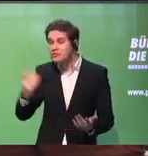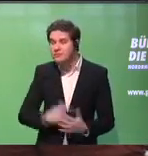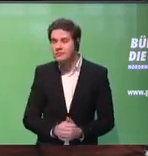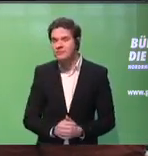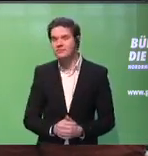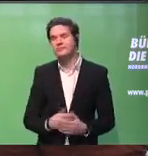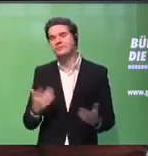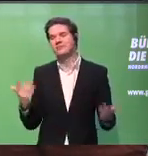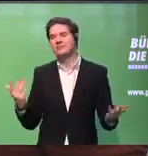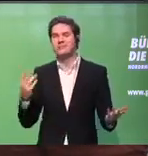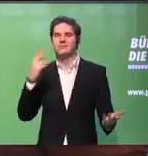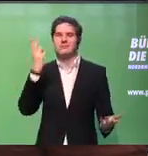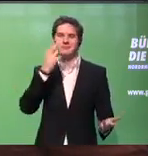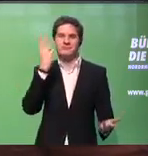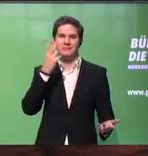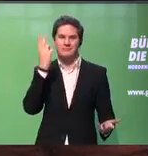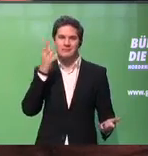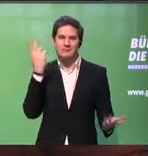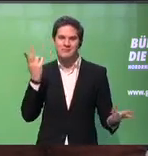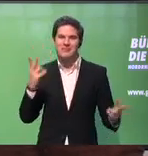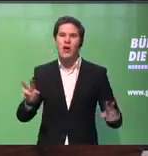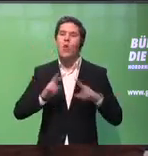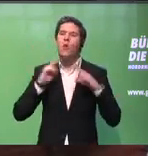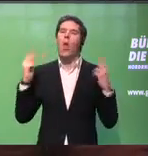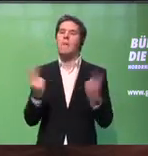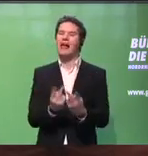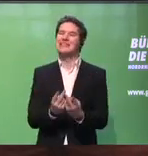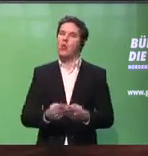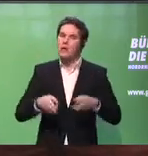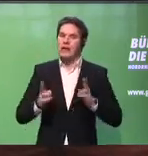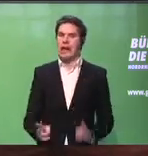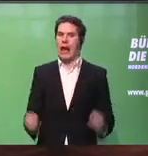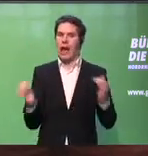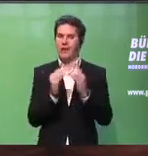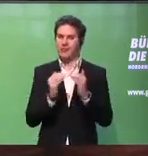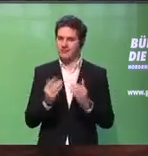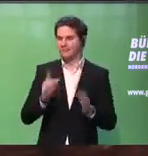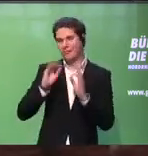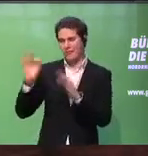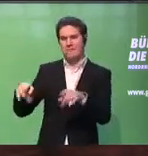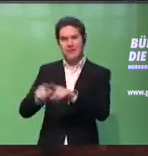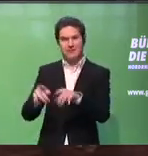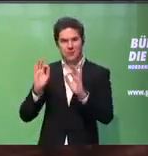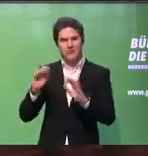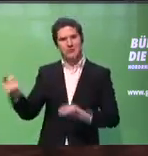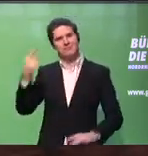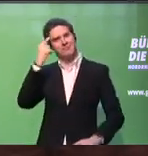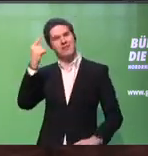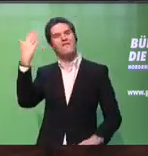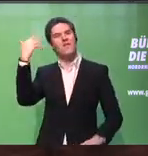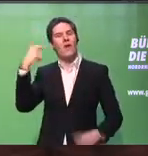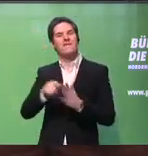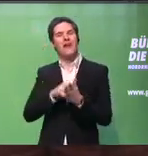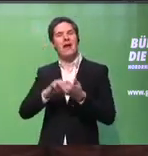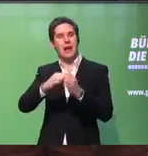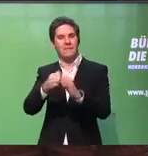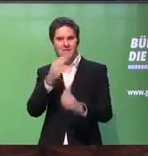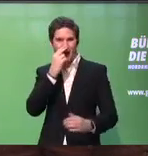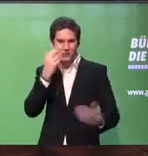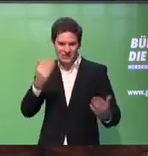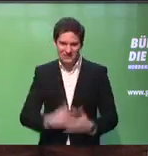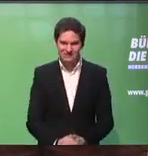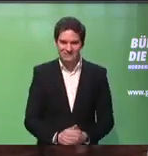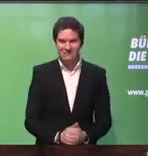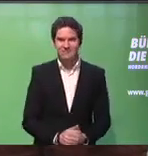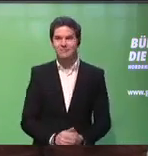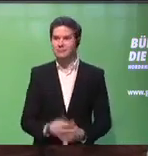natürlich, was sollte es anders sein, gerechte Globalisierung, Ute, für dich auch eine Erinnerung an deinen ersten Wahlkampf. Und wir freuen uns